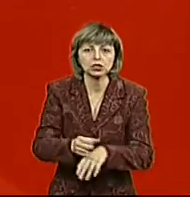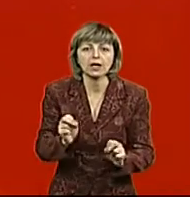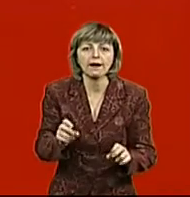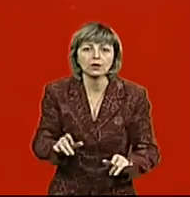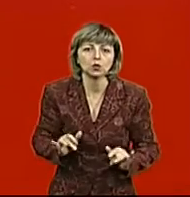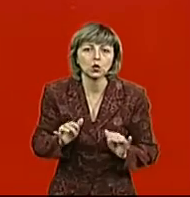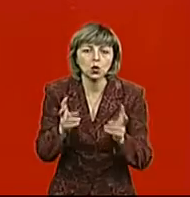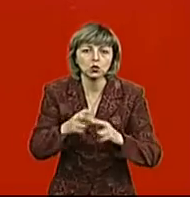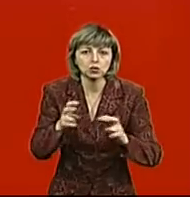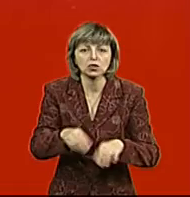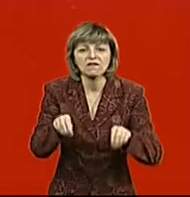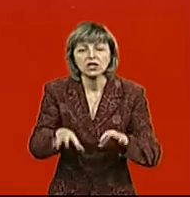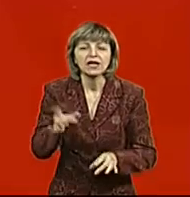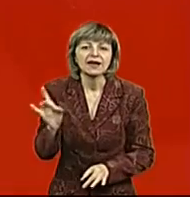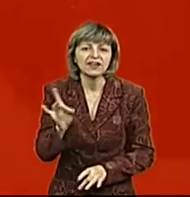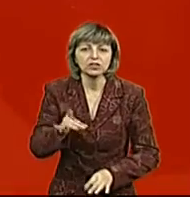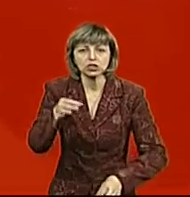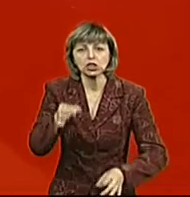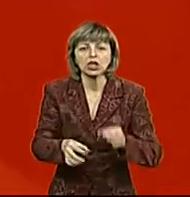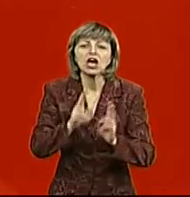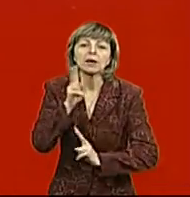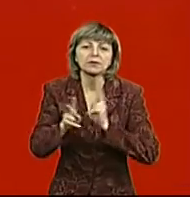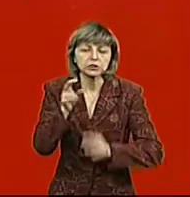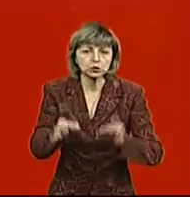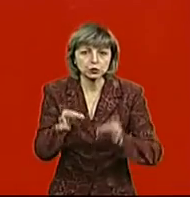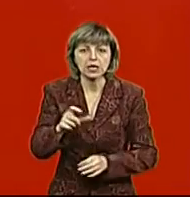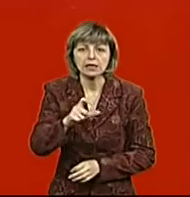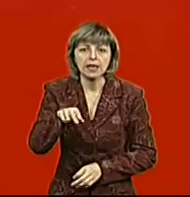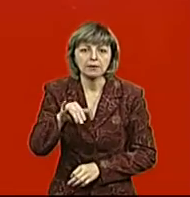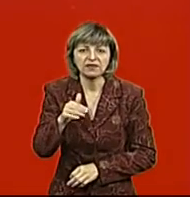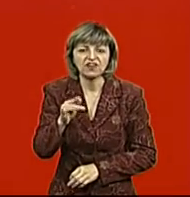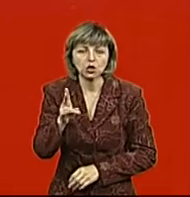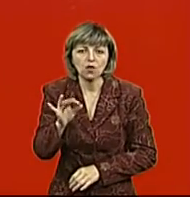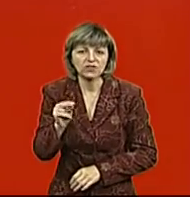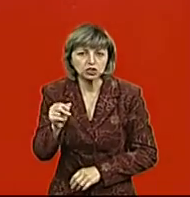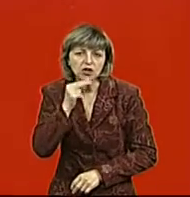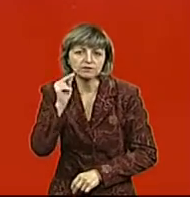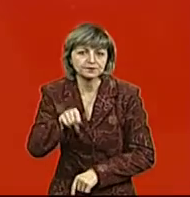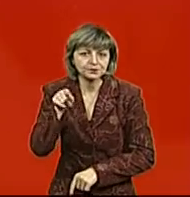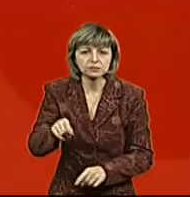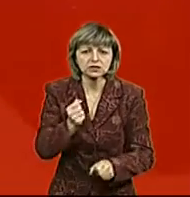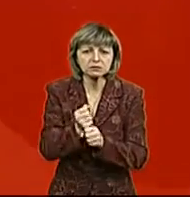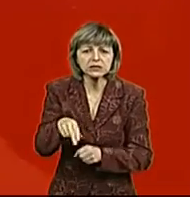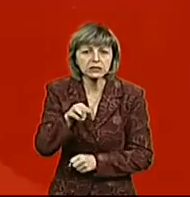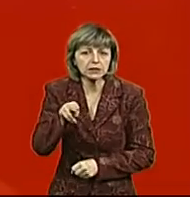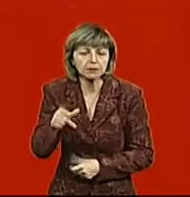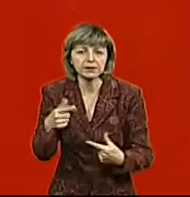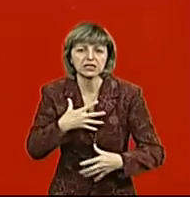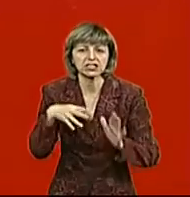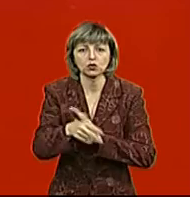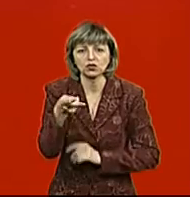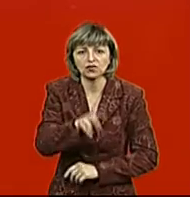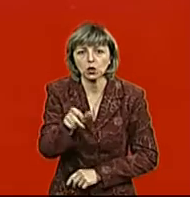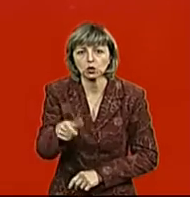сьогодні Рівненський апеляційний суд. Геннадія Єпіфановича обвинувачують у скоєнні ДТП, у який загинуло двоє людей.